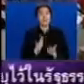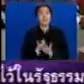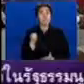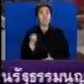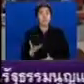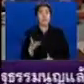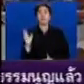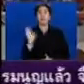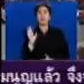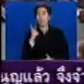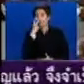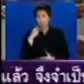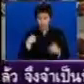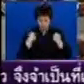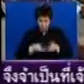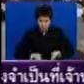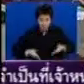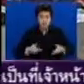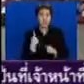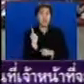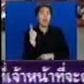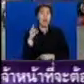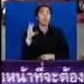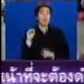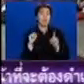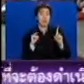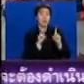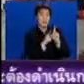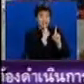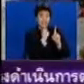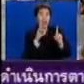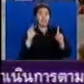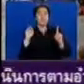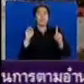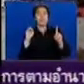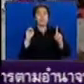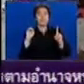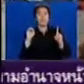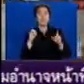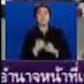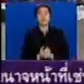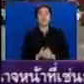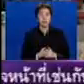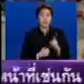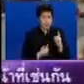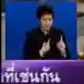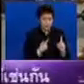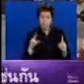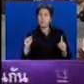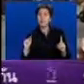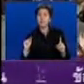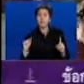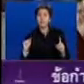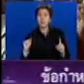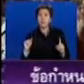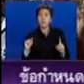อใช้ ยังไงอย่างชุดชั้นในนี่เท่าไหร่คะ ตัว50ค่ะ 150 ตัว50บาท ตัวละ50บาทแล้วนี้ล่ะ ตัวละ20 20อ๋อแ